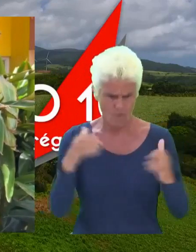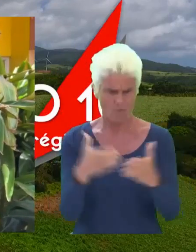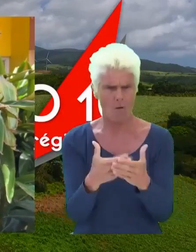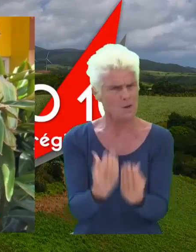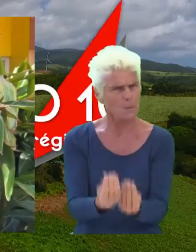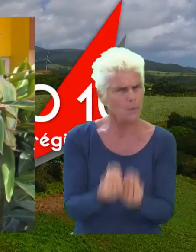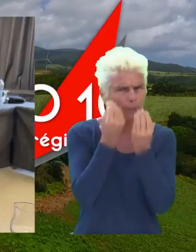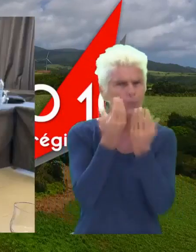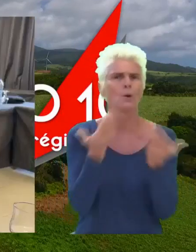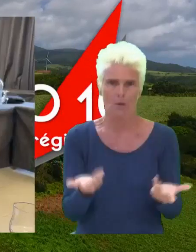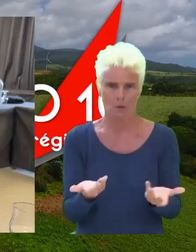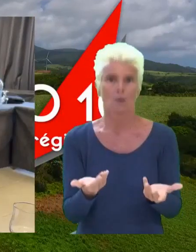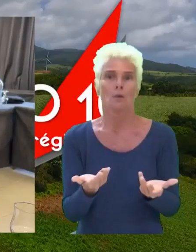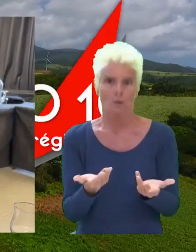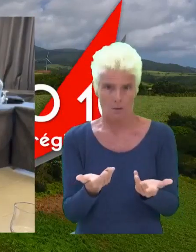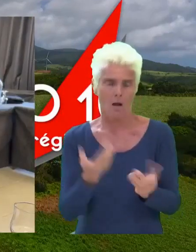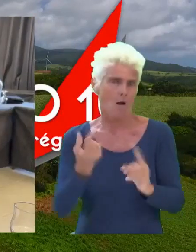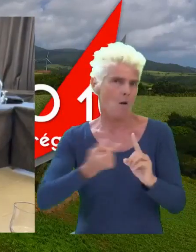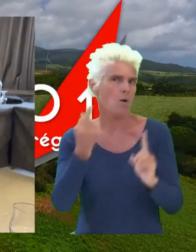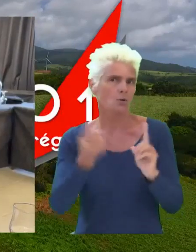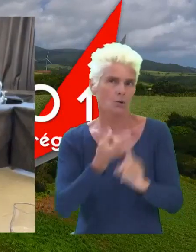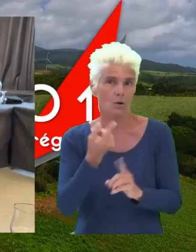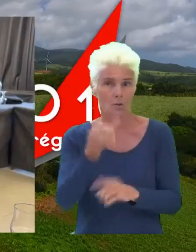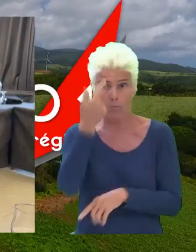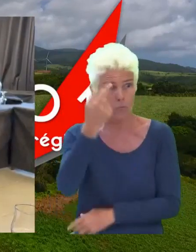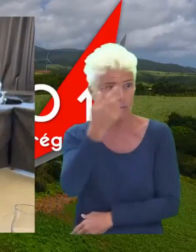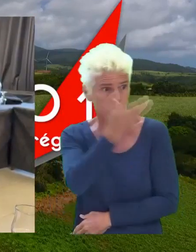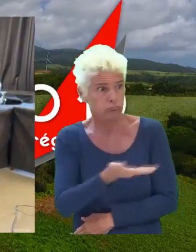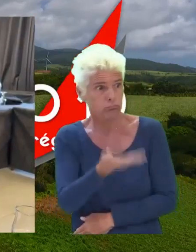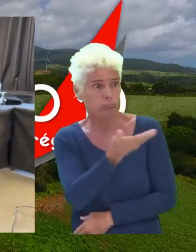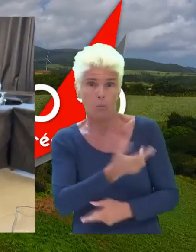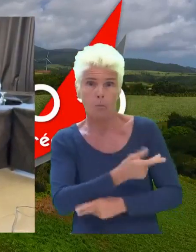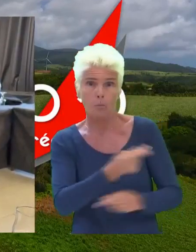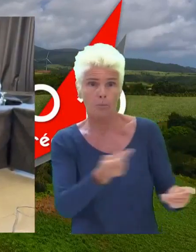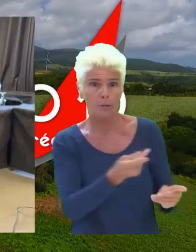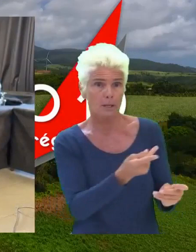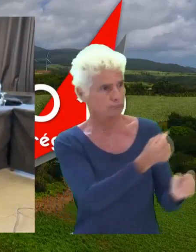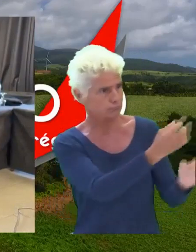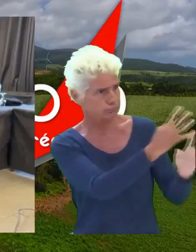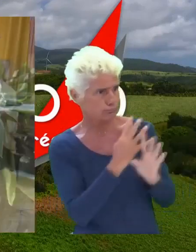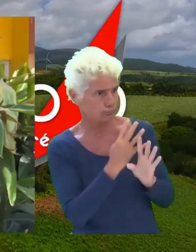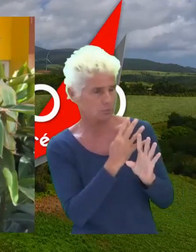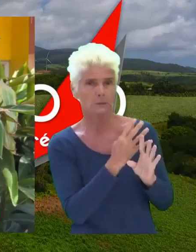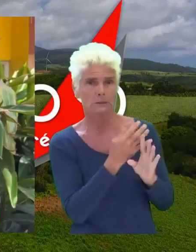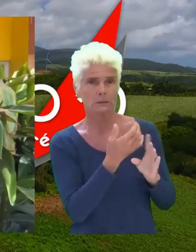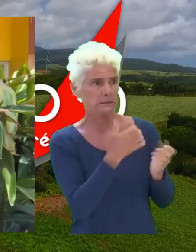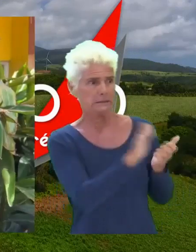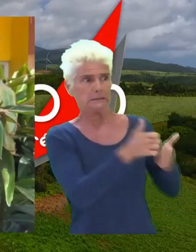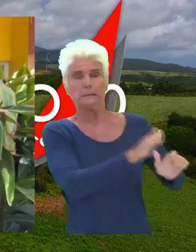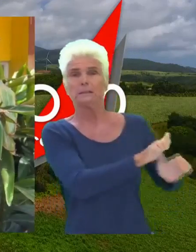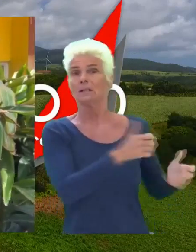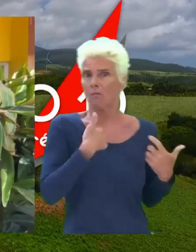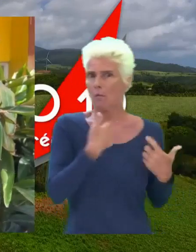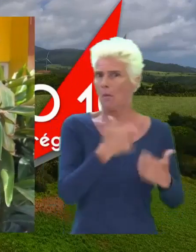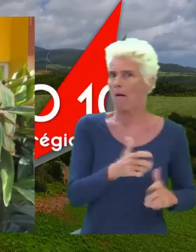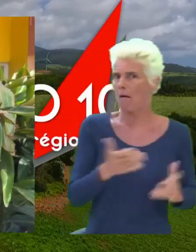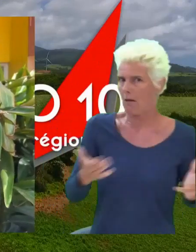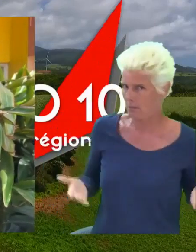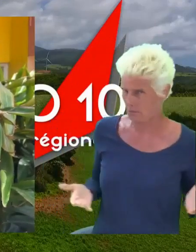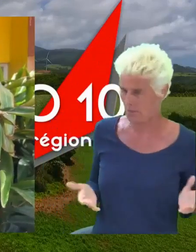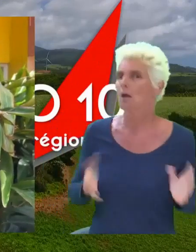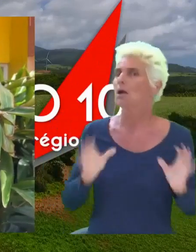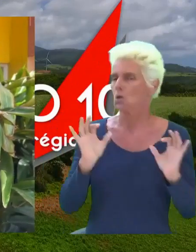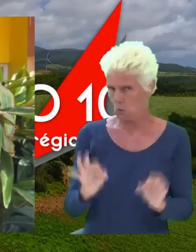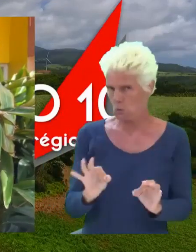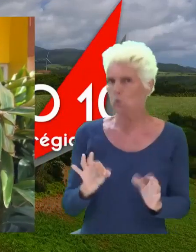des formations pour accompagner au mieux les personnes qui euh le public reçu en centre on attend vraiment